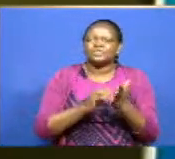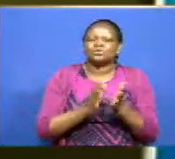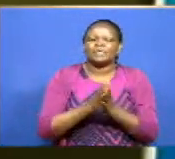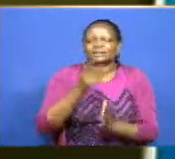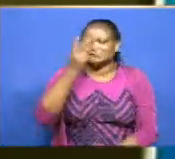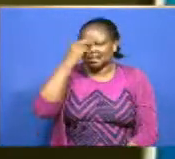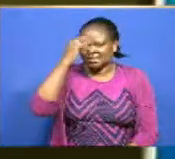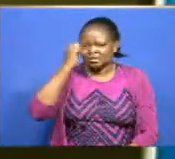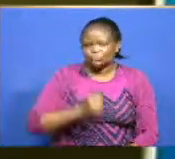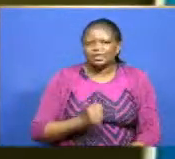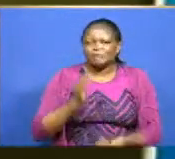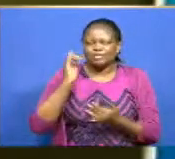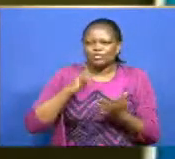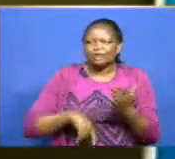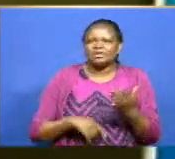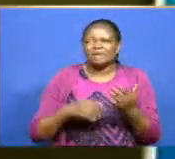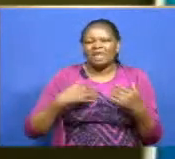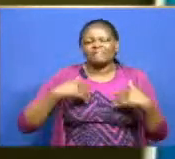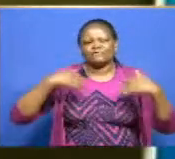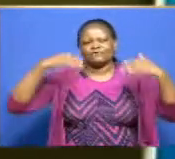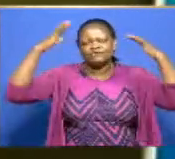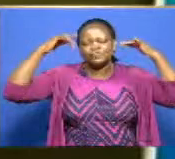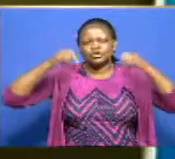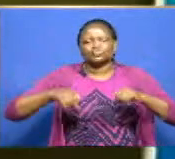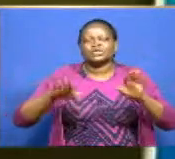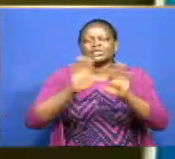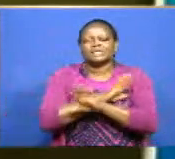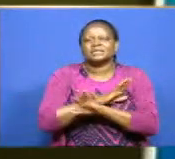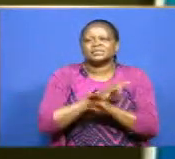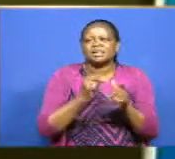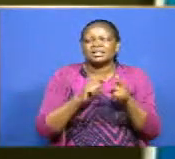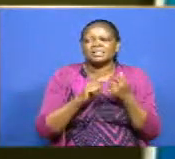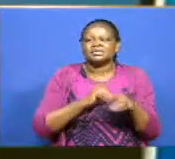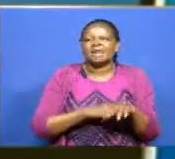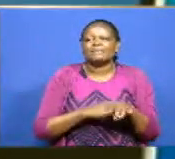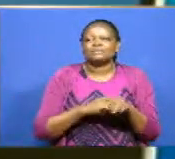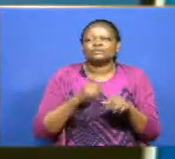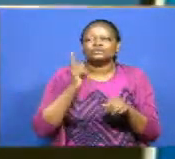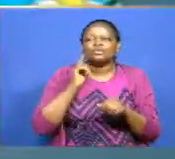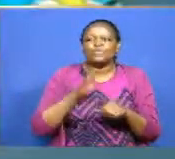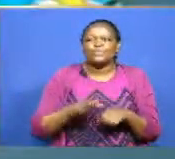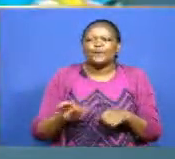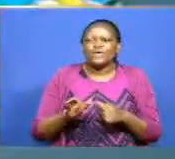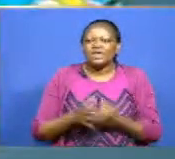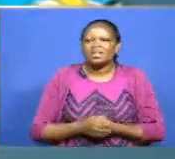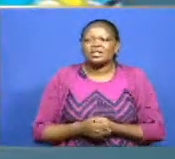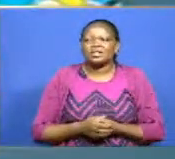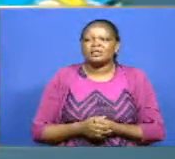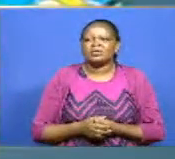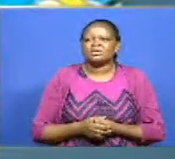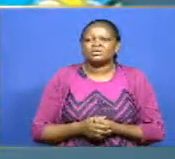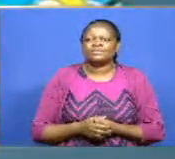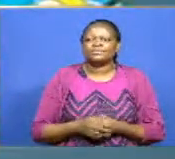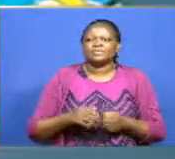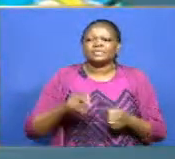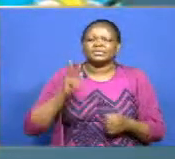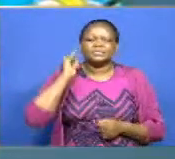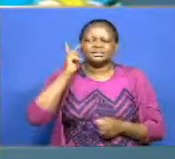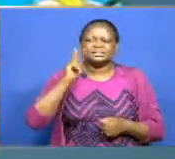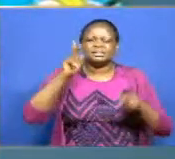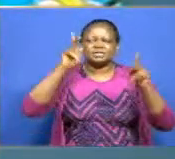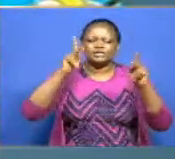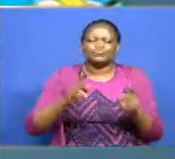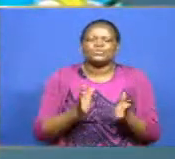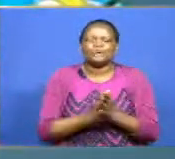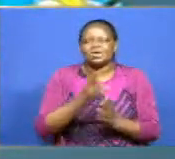Kajiado kunatarajiwa kuna rasharasha za mvua leo usiku. Na itakapotimu kesho asubuhi ni kwamba maeneo ya Kisii, Kisumu na